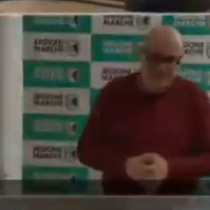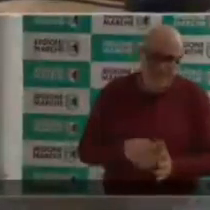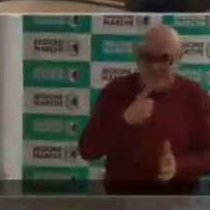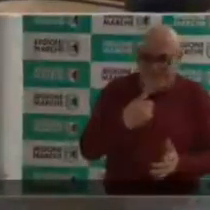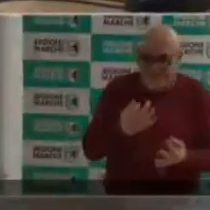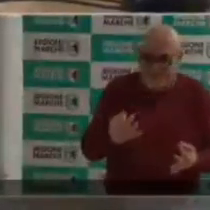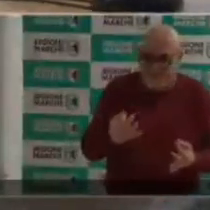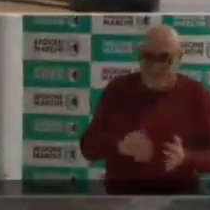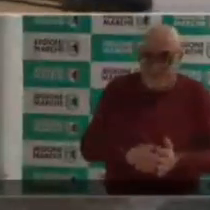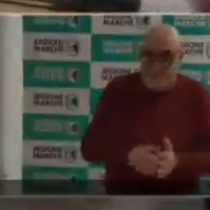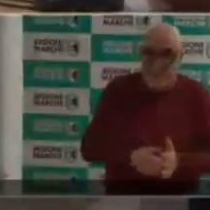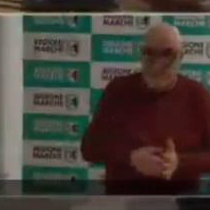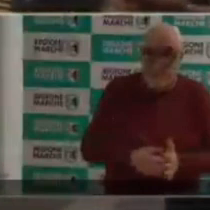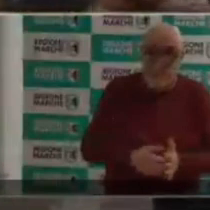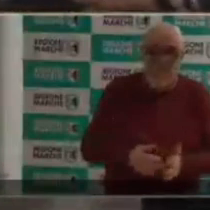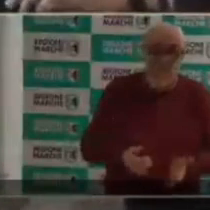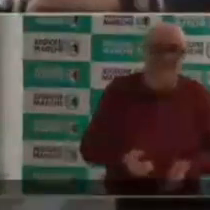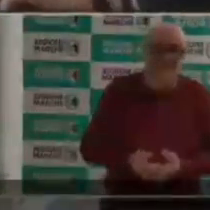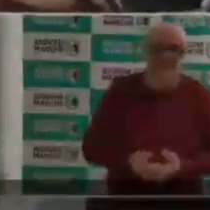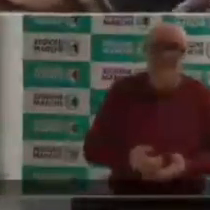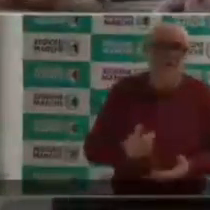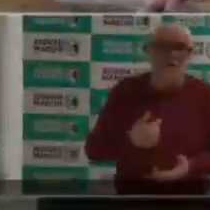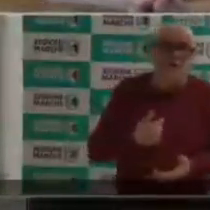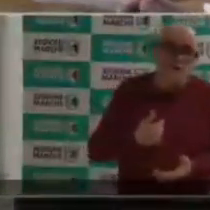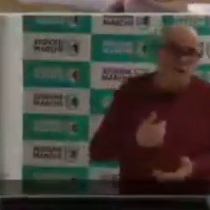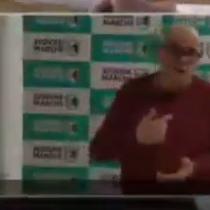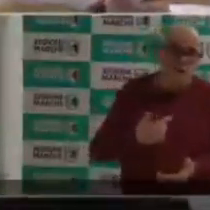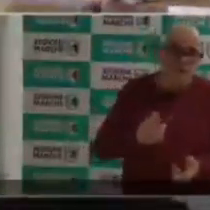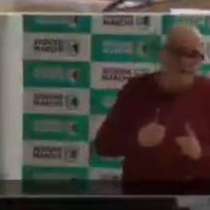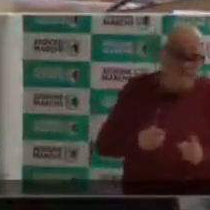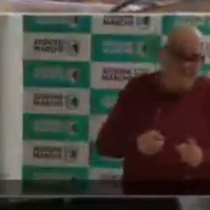assessore? Sì, infatti di solito abbiamo operato sempre così, insomma,